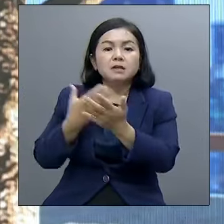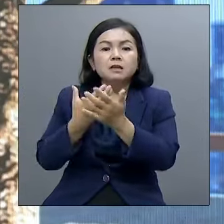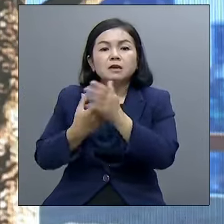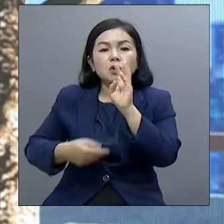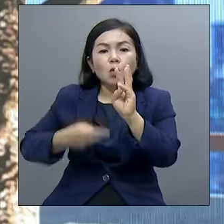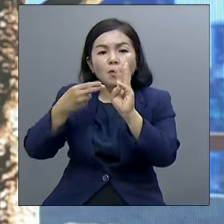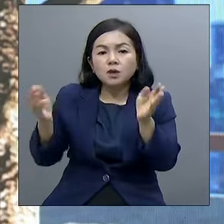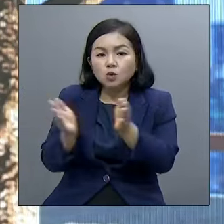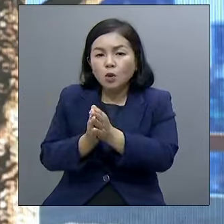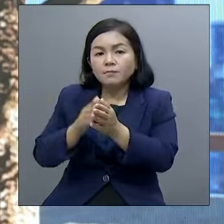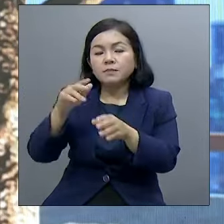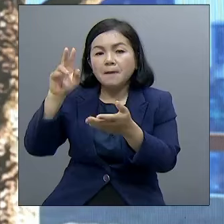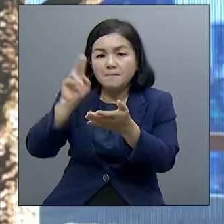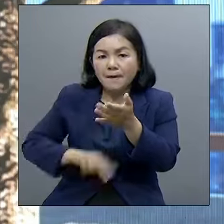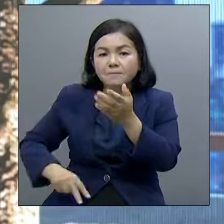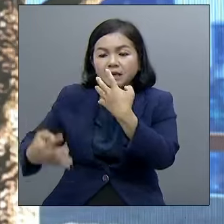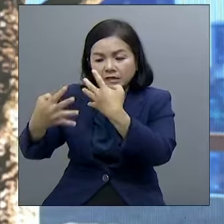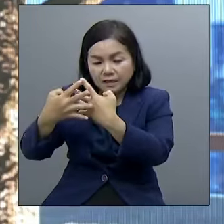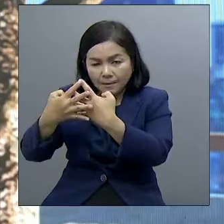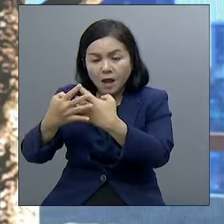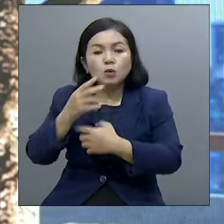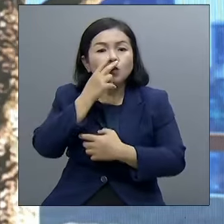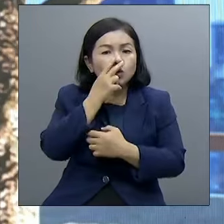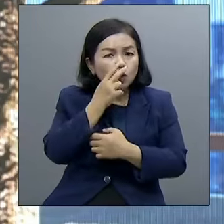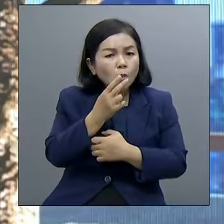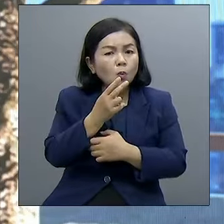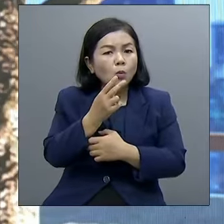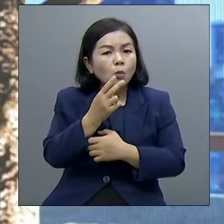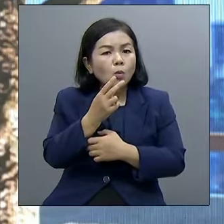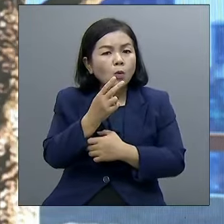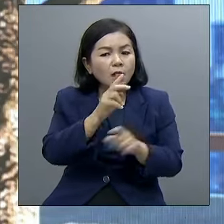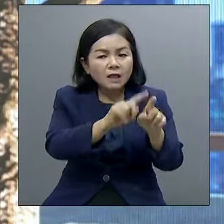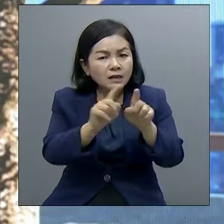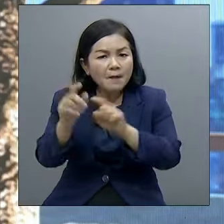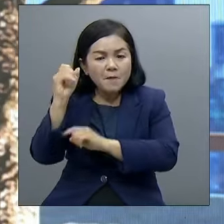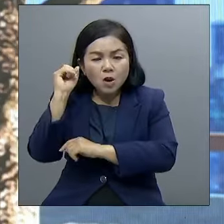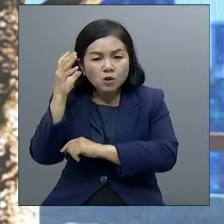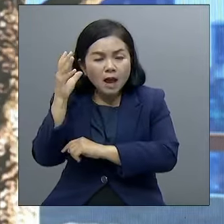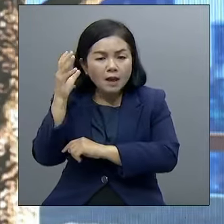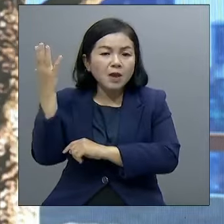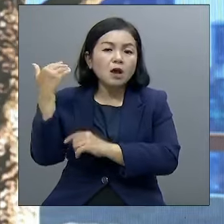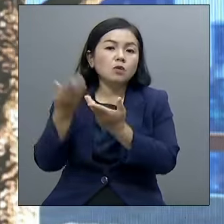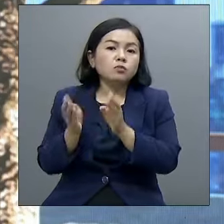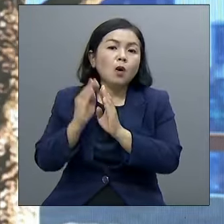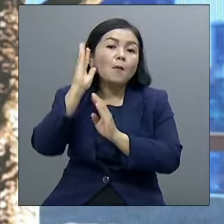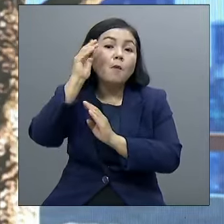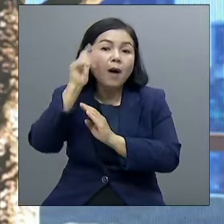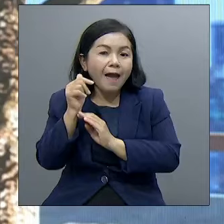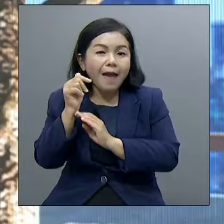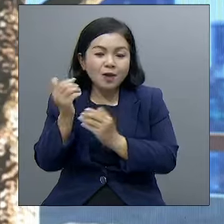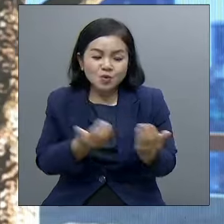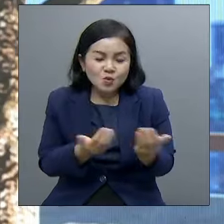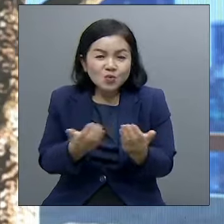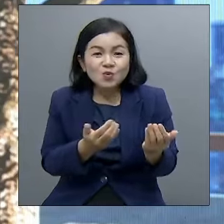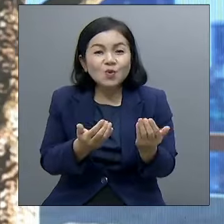ำทั้งปรับ อ ันนี้คือเราต้องมาดูไงว่าเฮ้ยหลายคนเนี่ยไม่เข้าใจเมื่อก่อนเนี่ยพ่อแม่เวลาอวดรูปลูกใช่ไหม